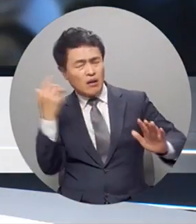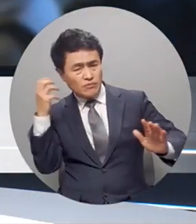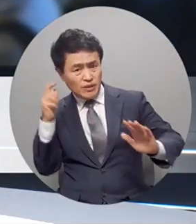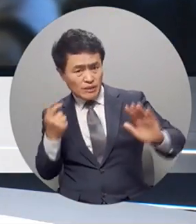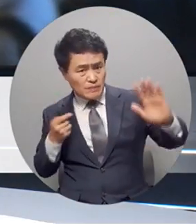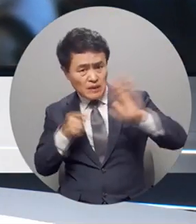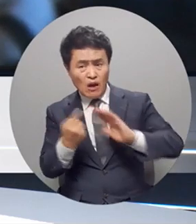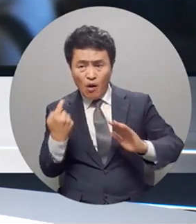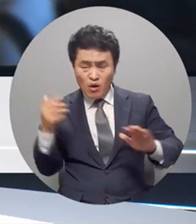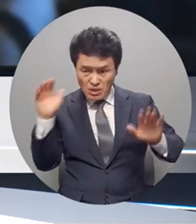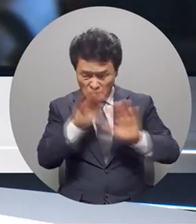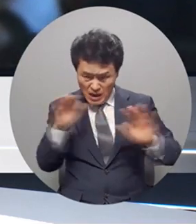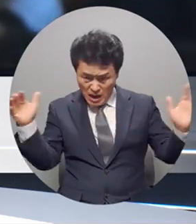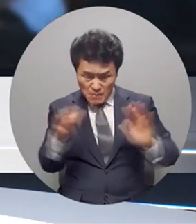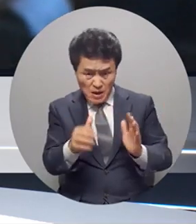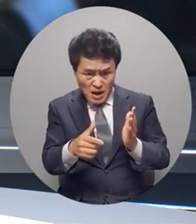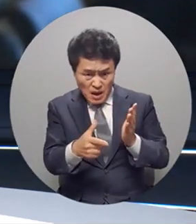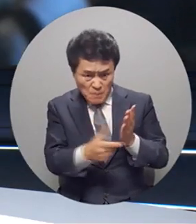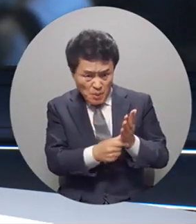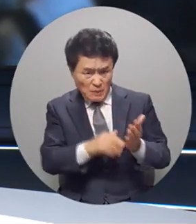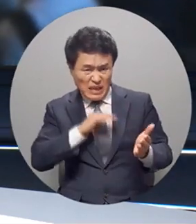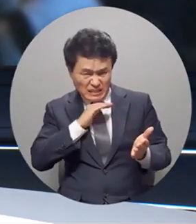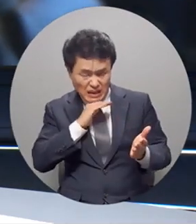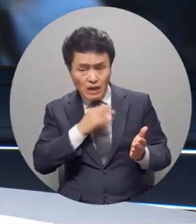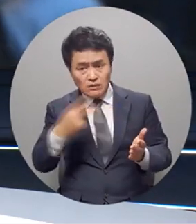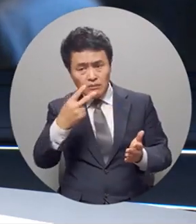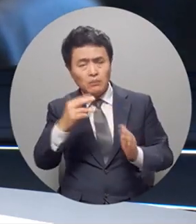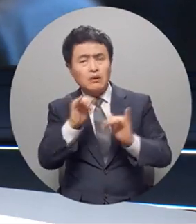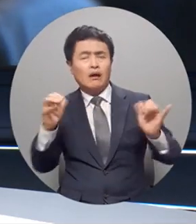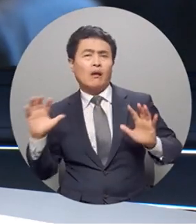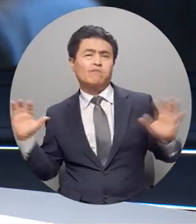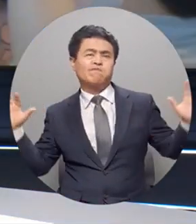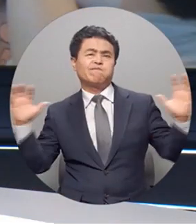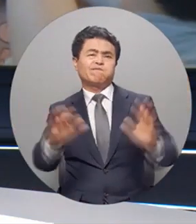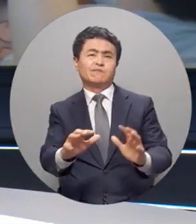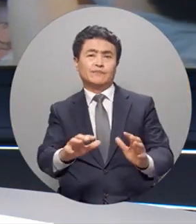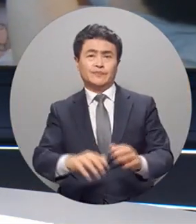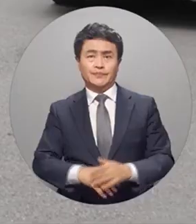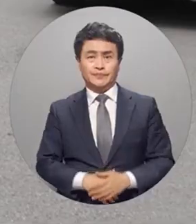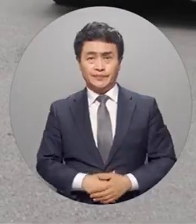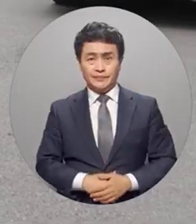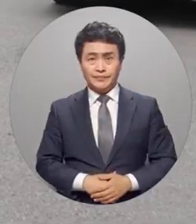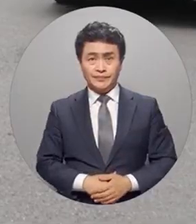정도로 인파가 몰렸습니다. 정혜인 기자가 전해드립니다.